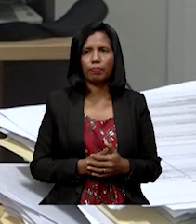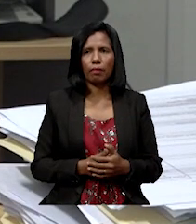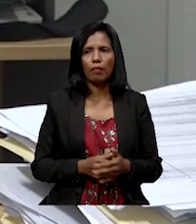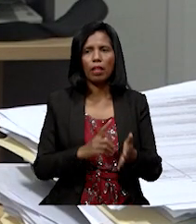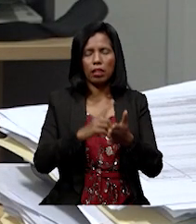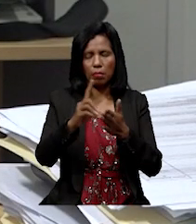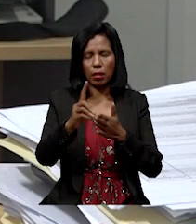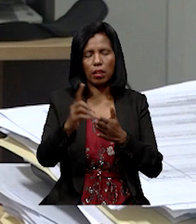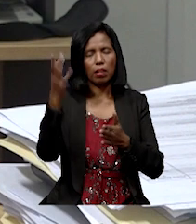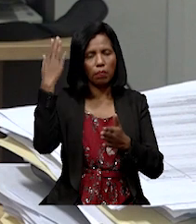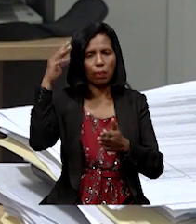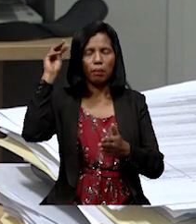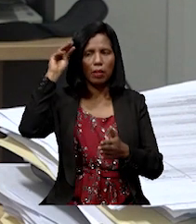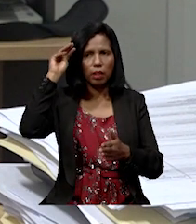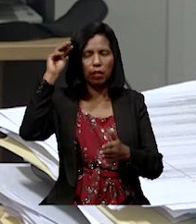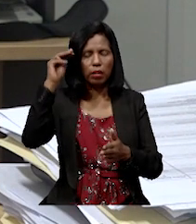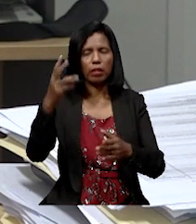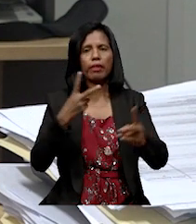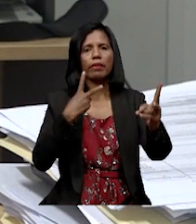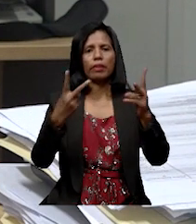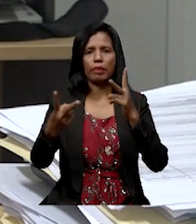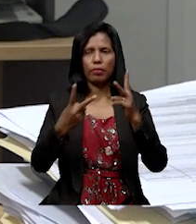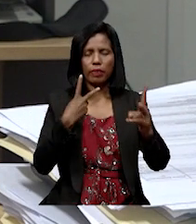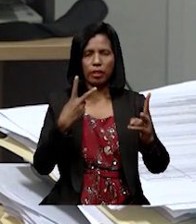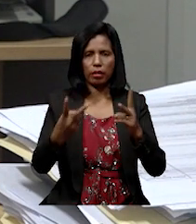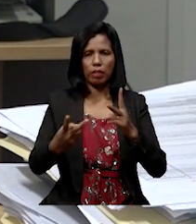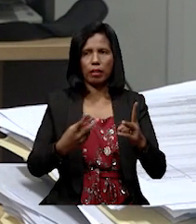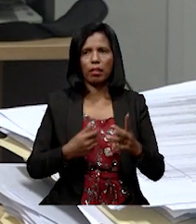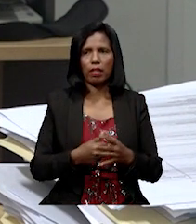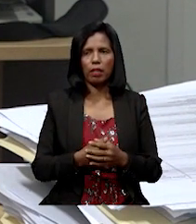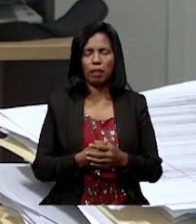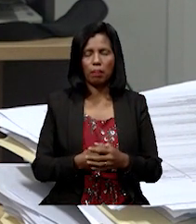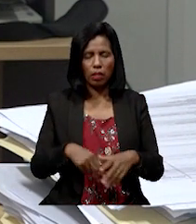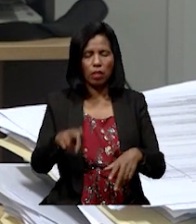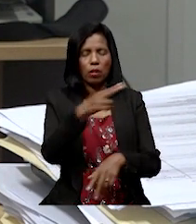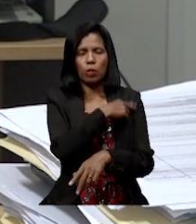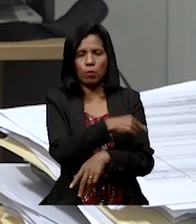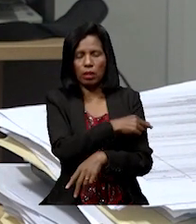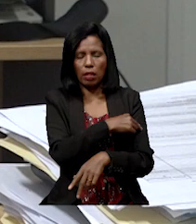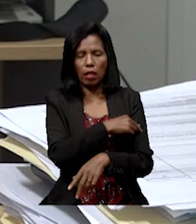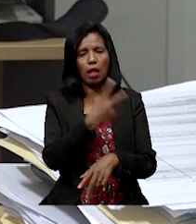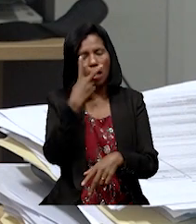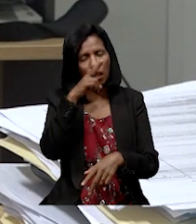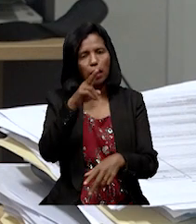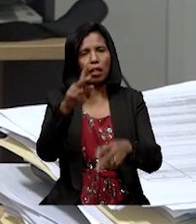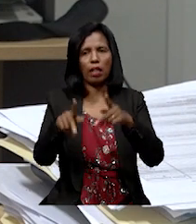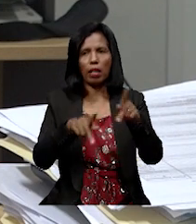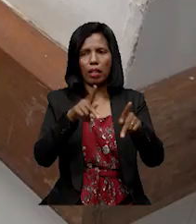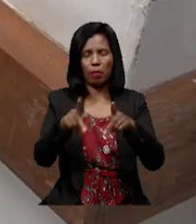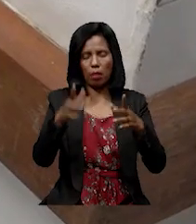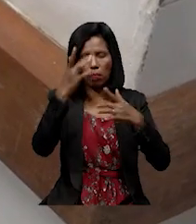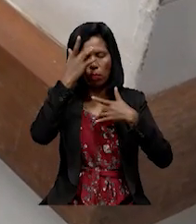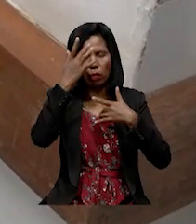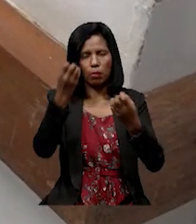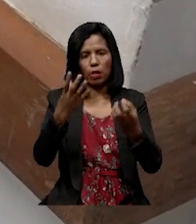semana liba sinora ministra visita ba iha Hospital Nasional hare kata ke ma pasien sira